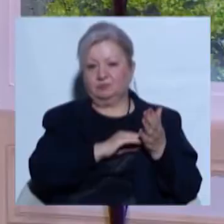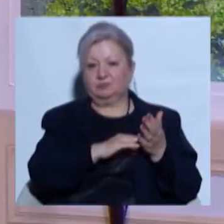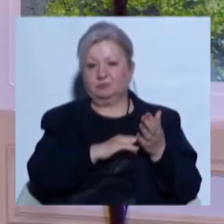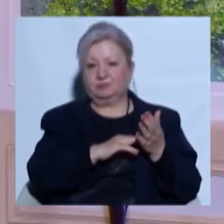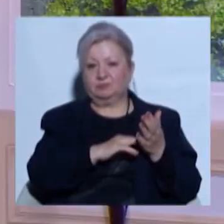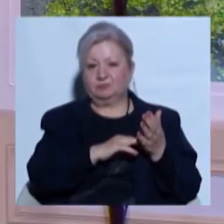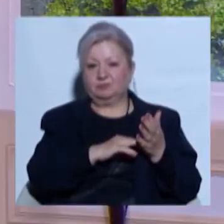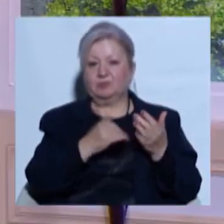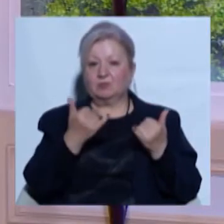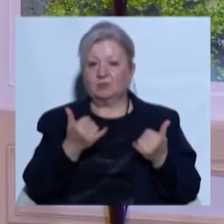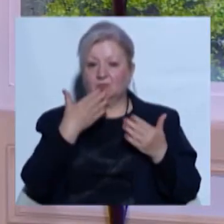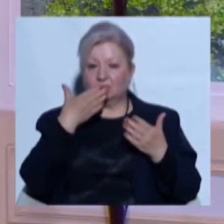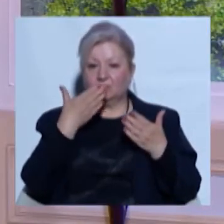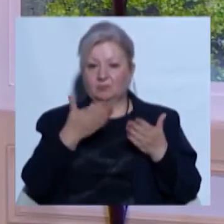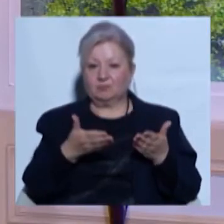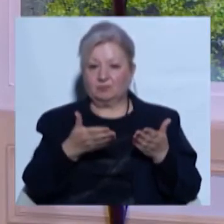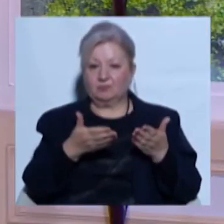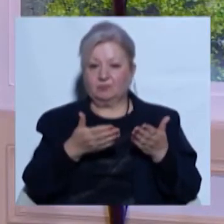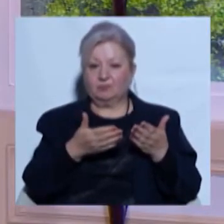Ახლაო იკითხავთ.